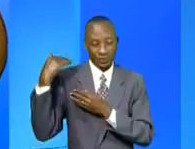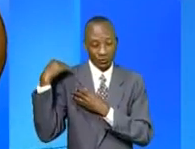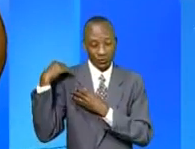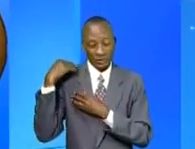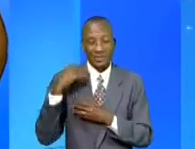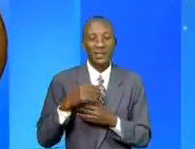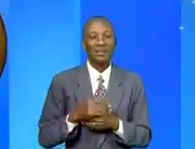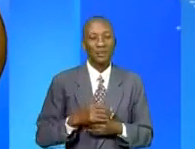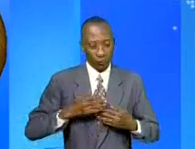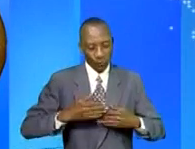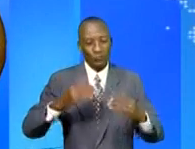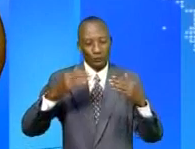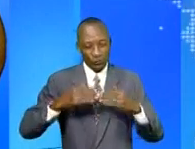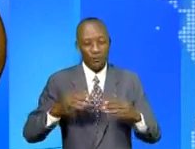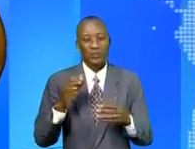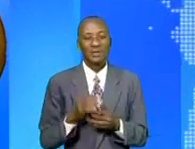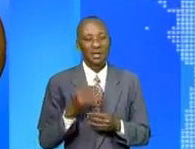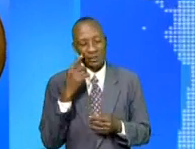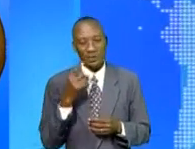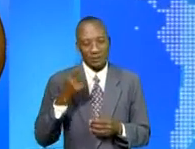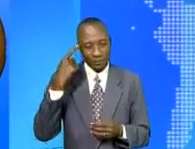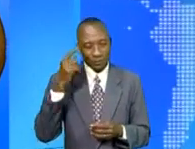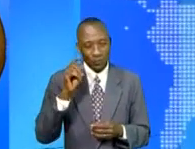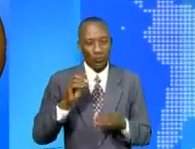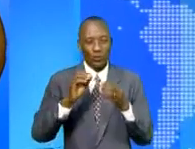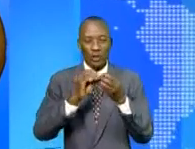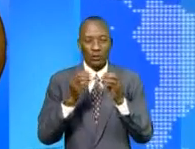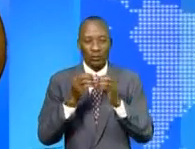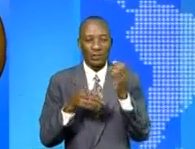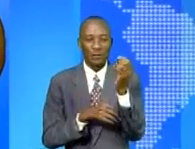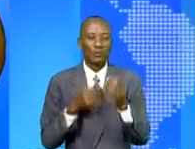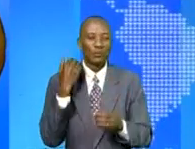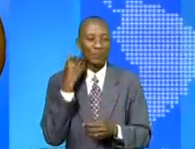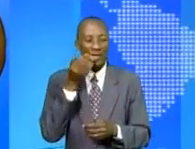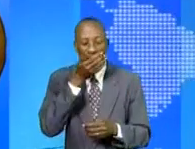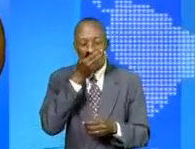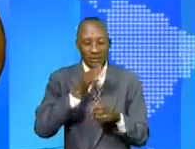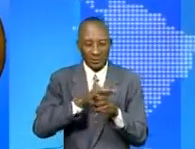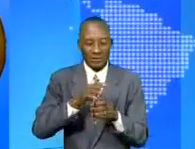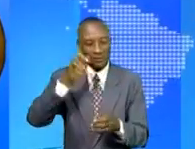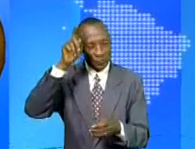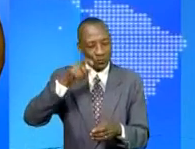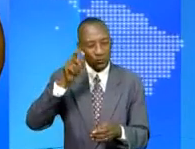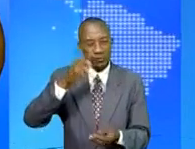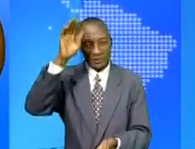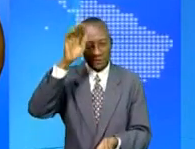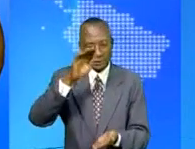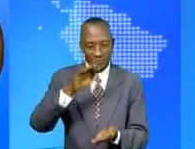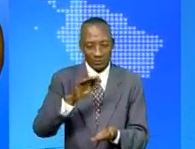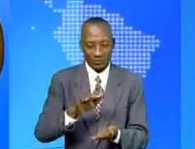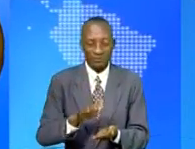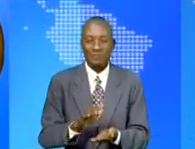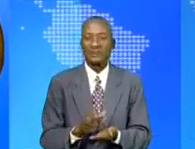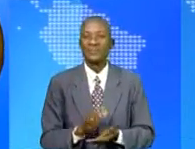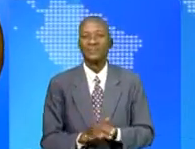place dans 4 pays de la zone Afrique, la République démocratique du Congo, l'Ouganda, le Nigeria et le Sénégal, pour lutter contre cette